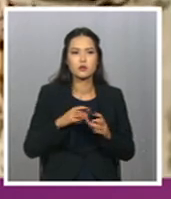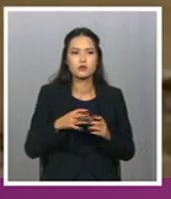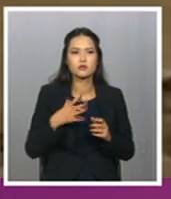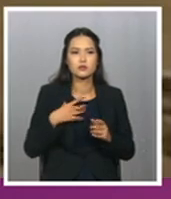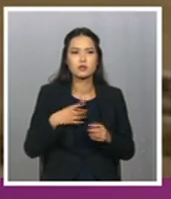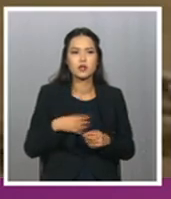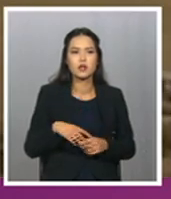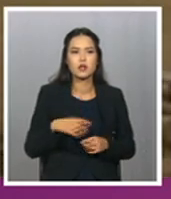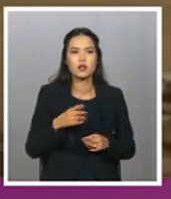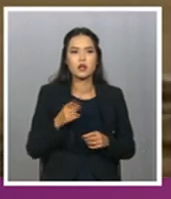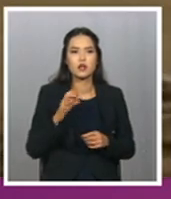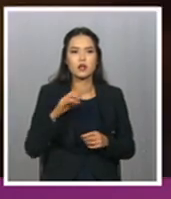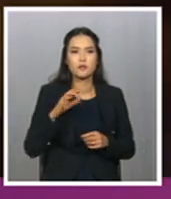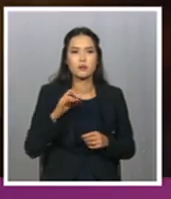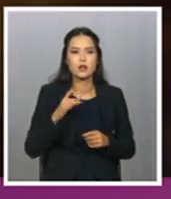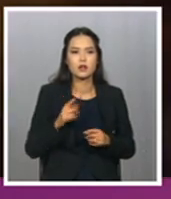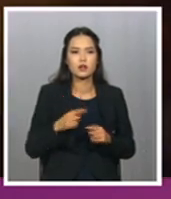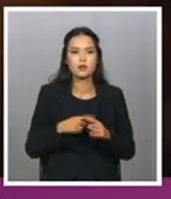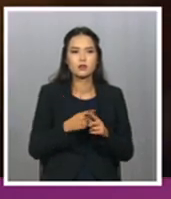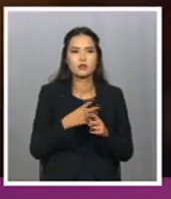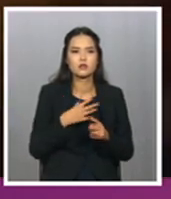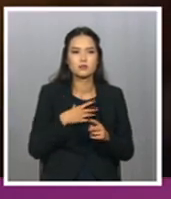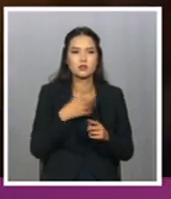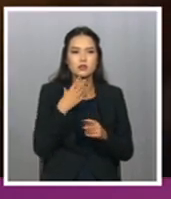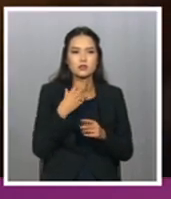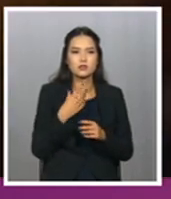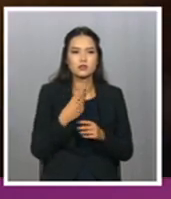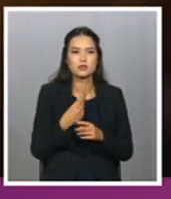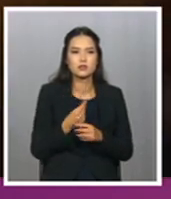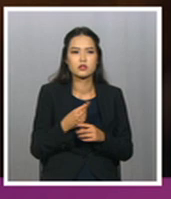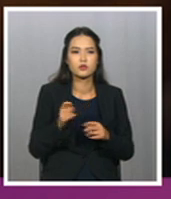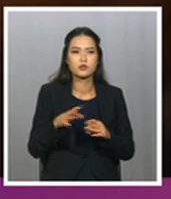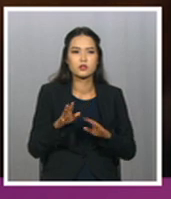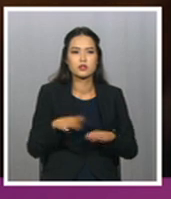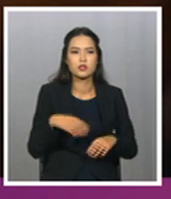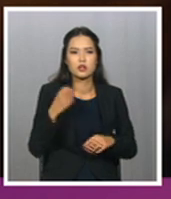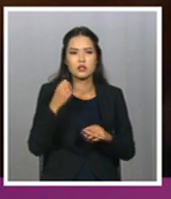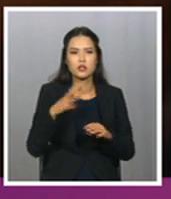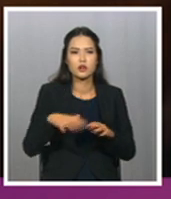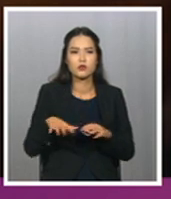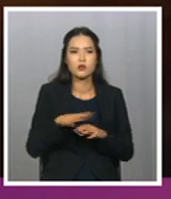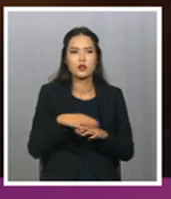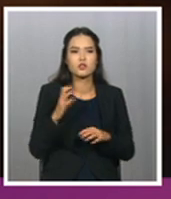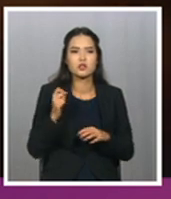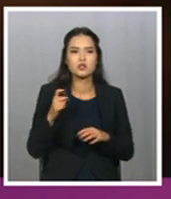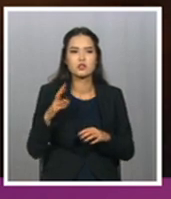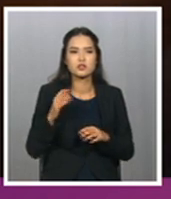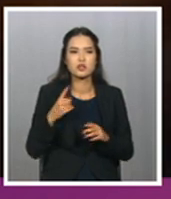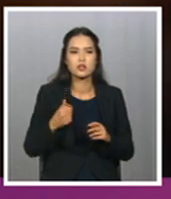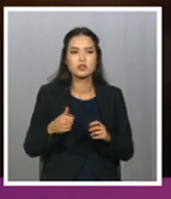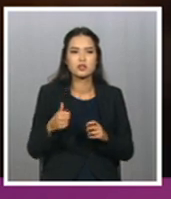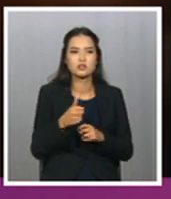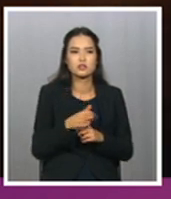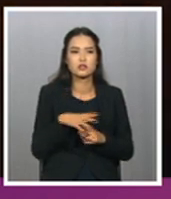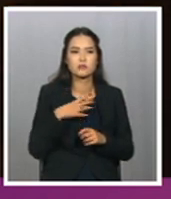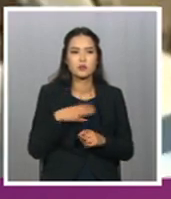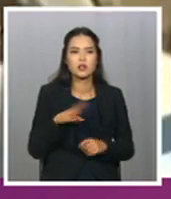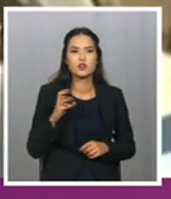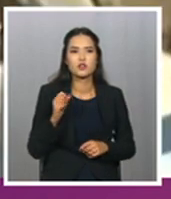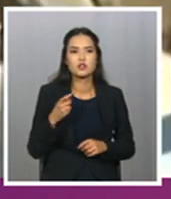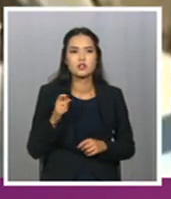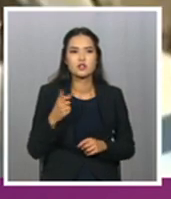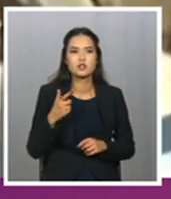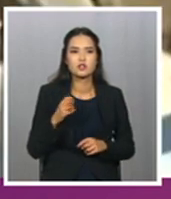Алтын империясы дізе бүккеннен кейін тұтас Орталық Азия, одан әрі Еуразия Шыңғыс ханға қарады. Шыңғыс қаған тек